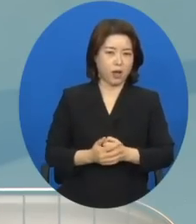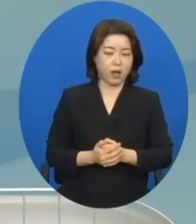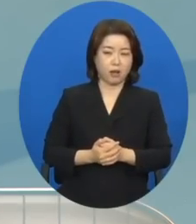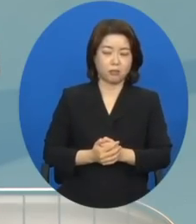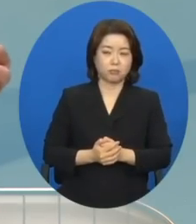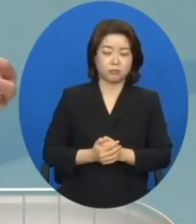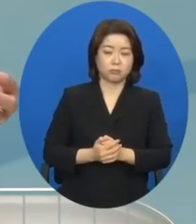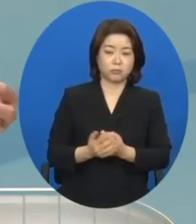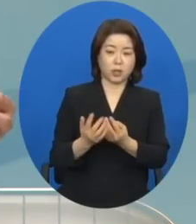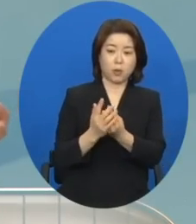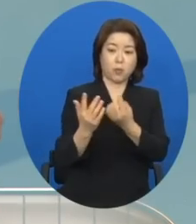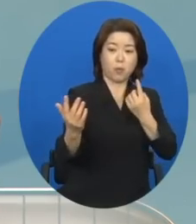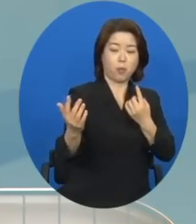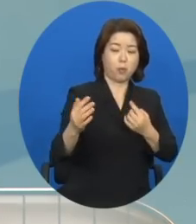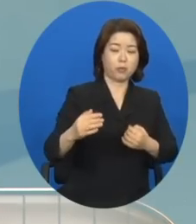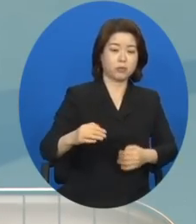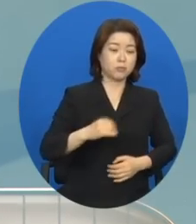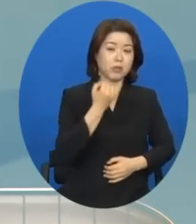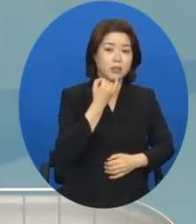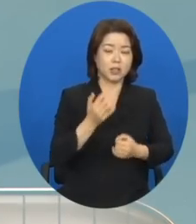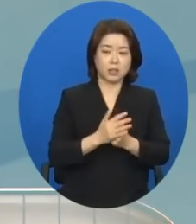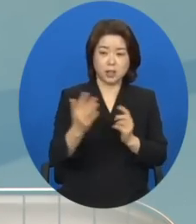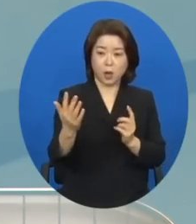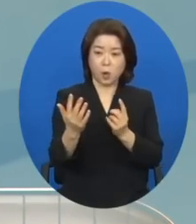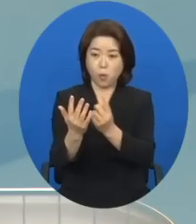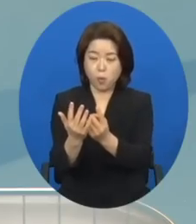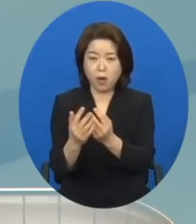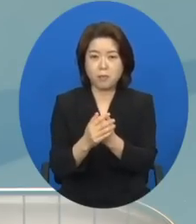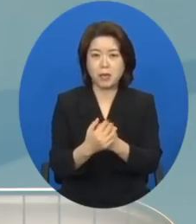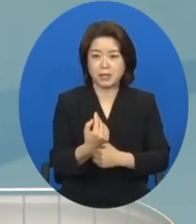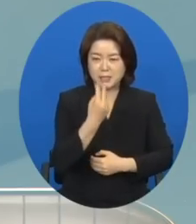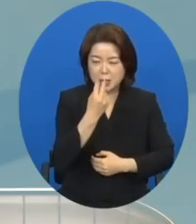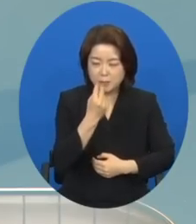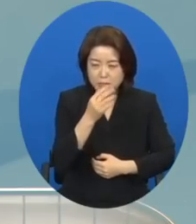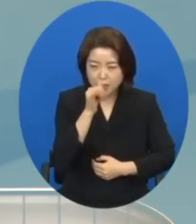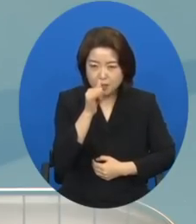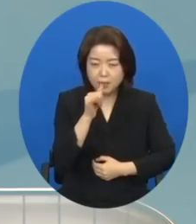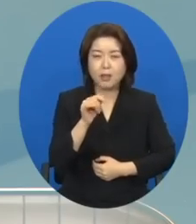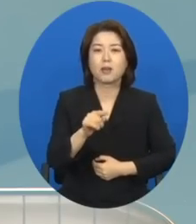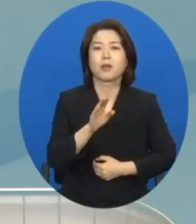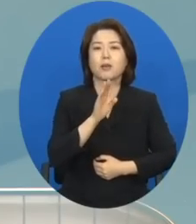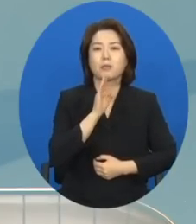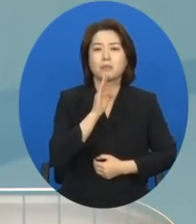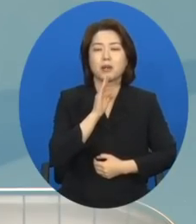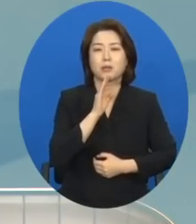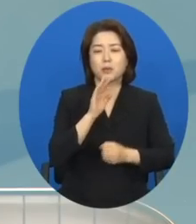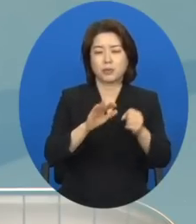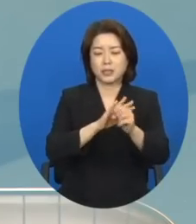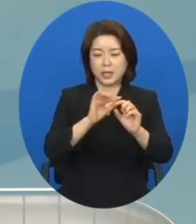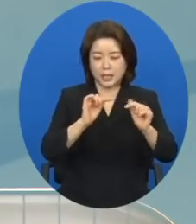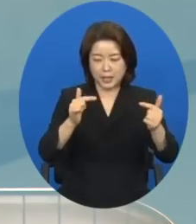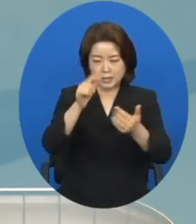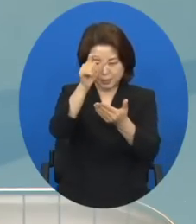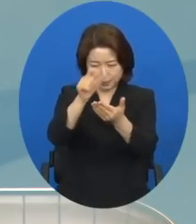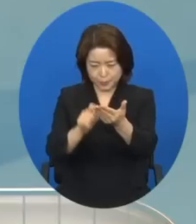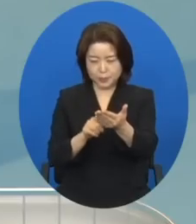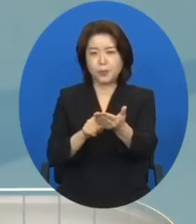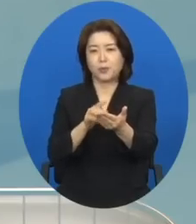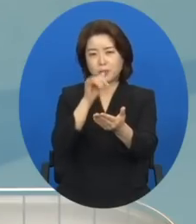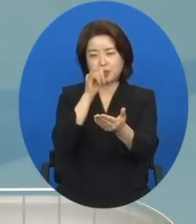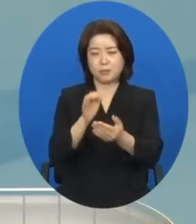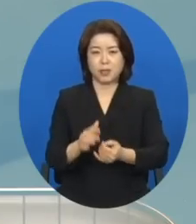있으면 모르지만 가까이 가면 냄새나는 것들이 바로 이 사랑이 아닌 것들로 묘사된 이